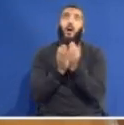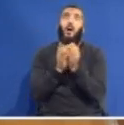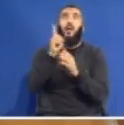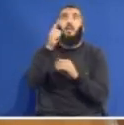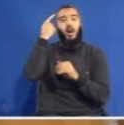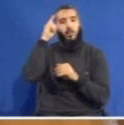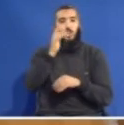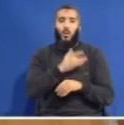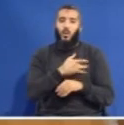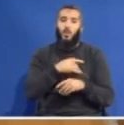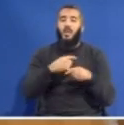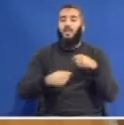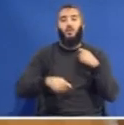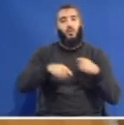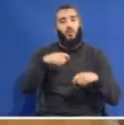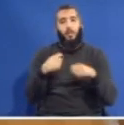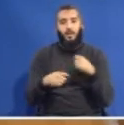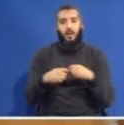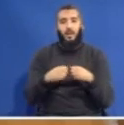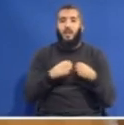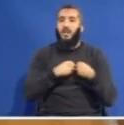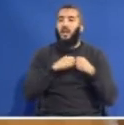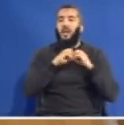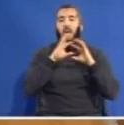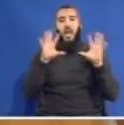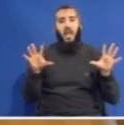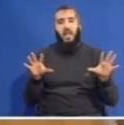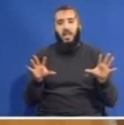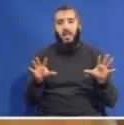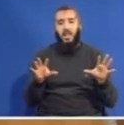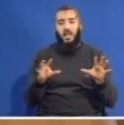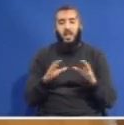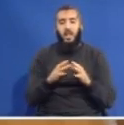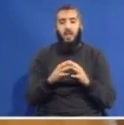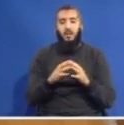يلين القلوب. أمين. وأن يصفيها من الغل